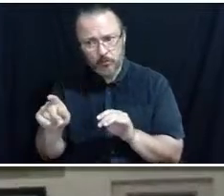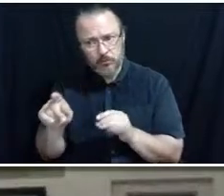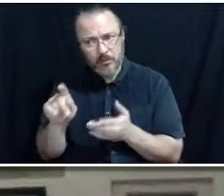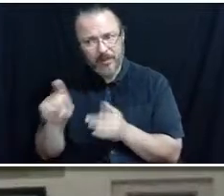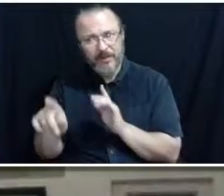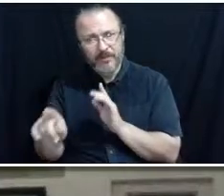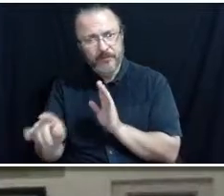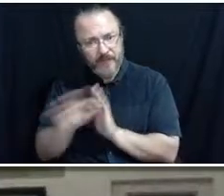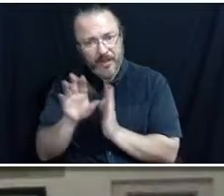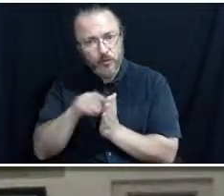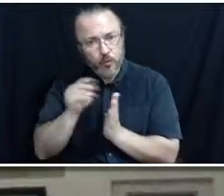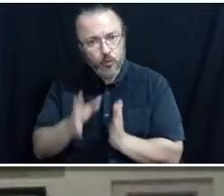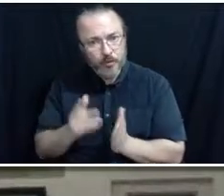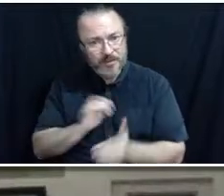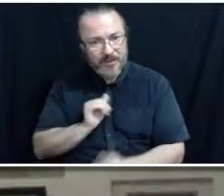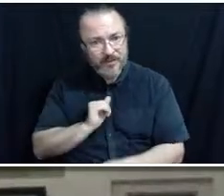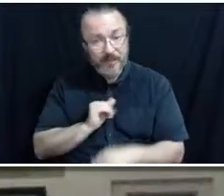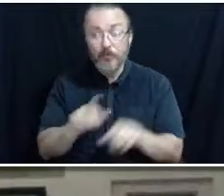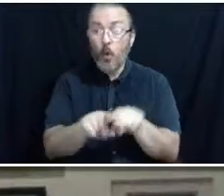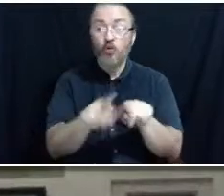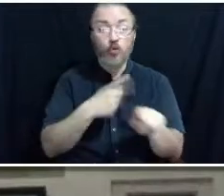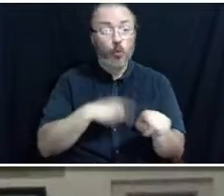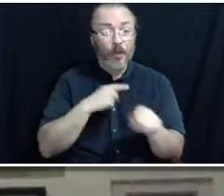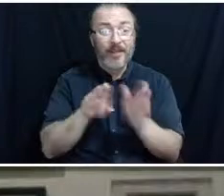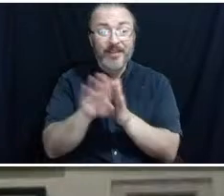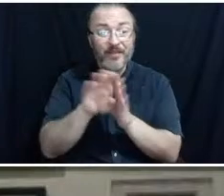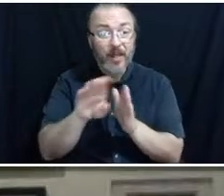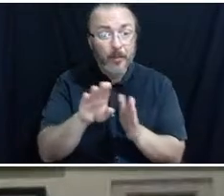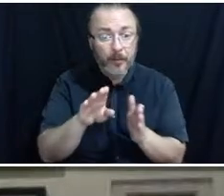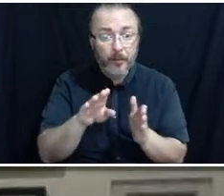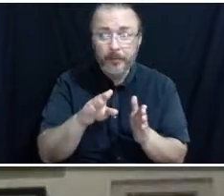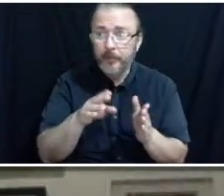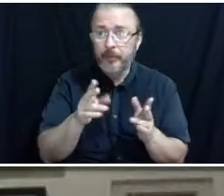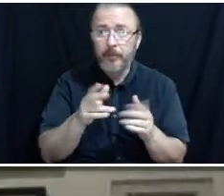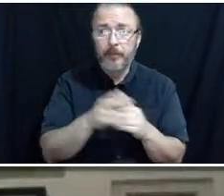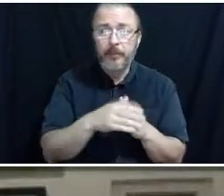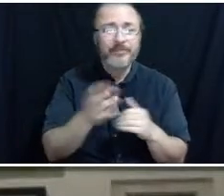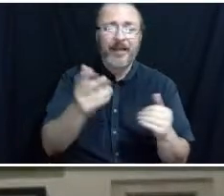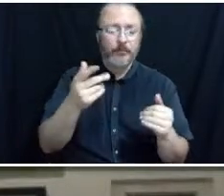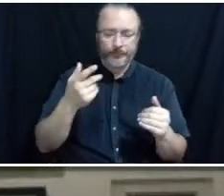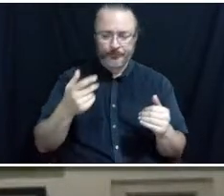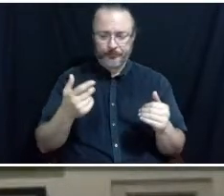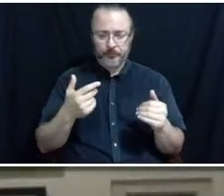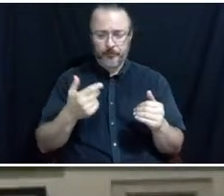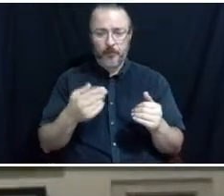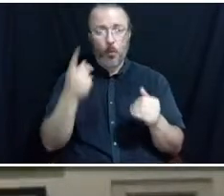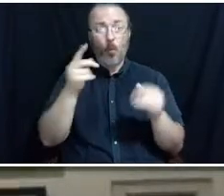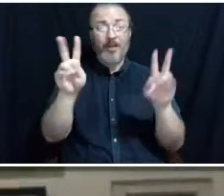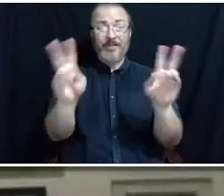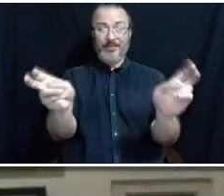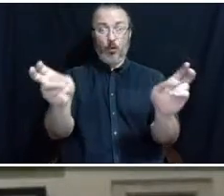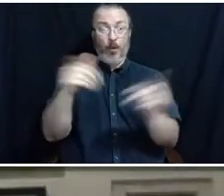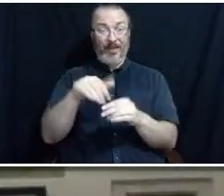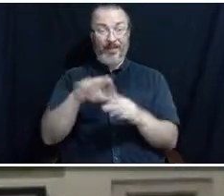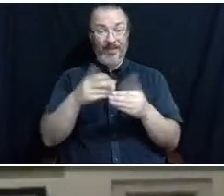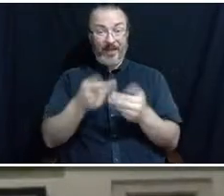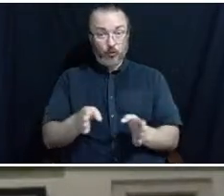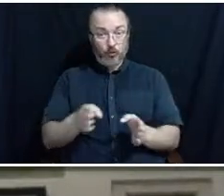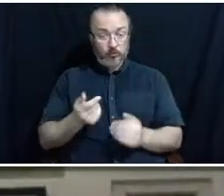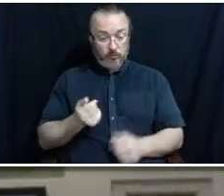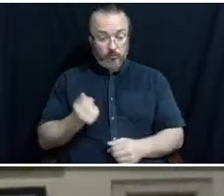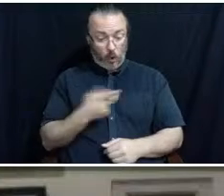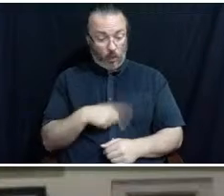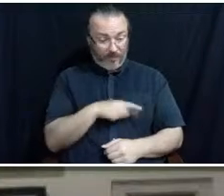essayons de nous aider nous-mêmes. Nous, on met au point des méthodes de compréhension et d'interprétation. Nous avons l'éducation en dehors de la salle de classe